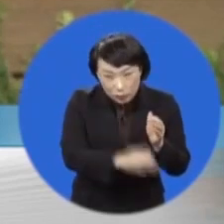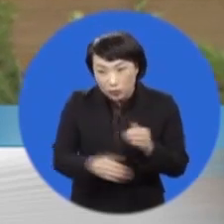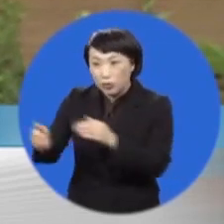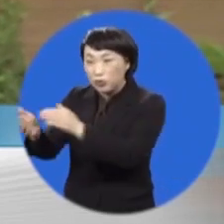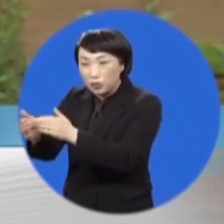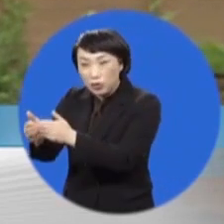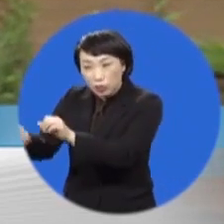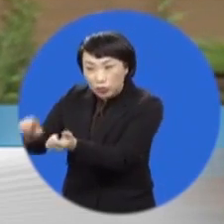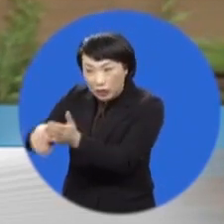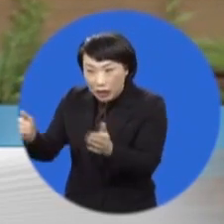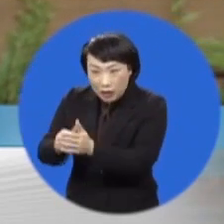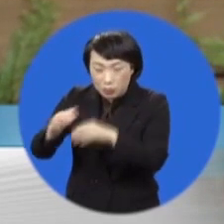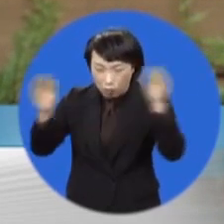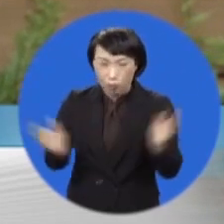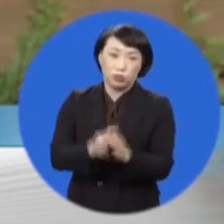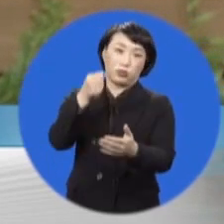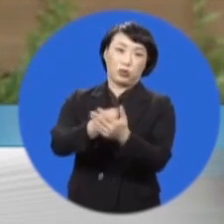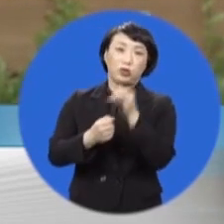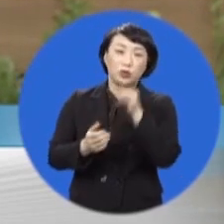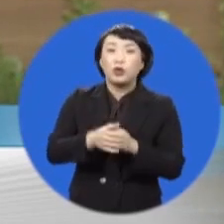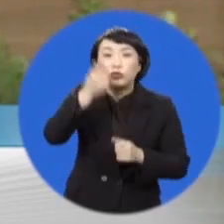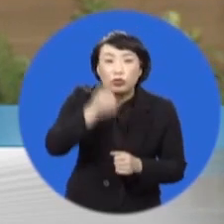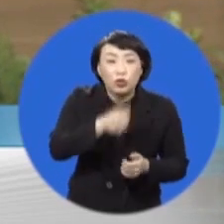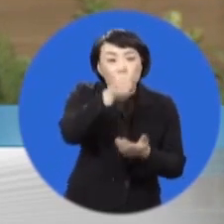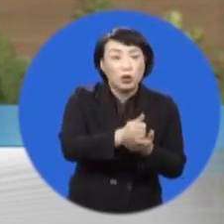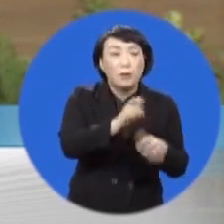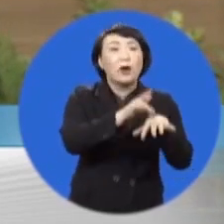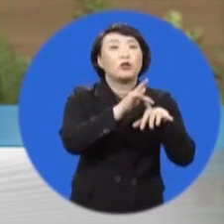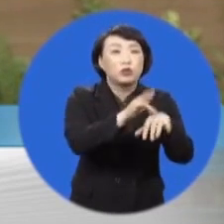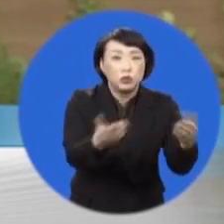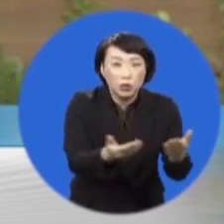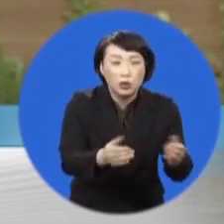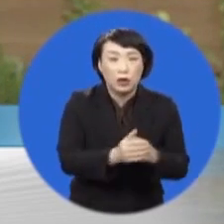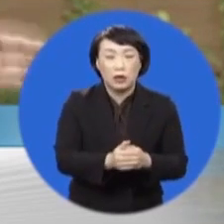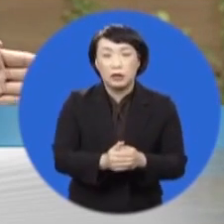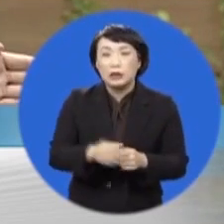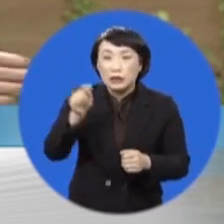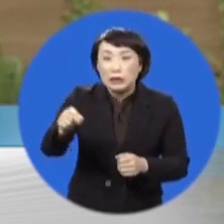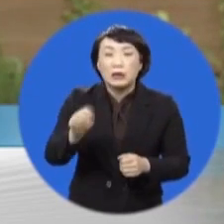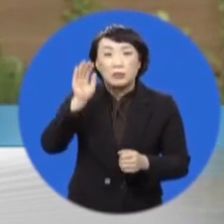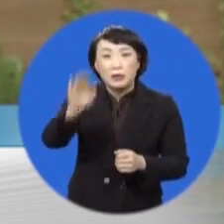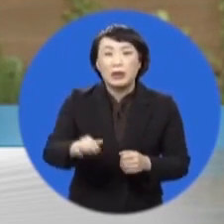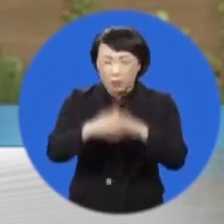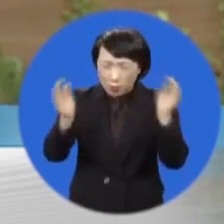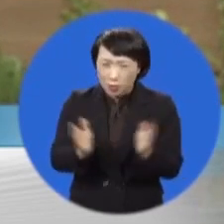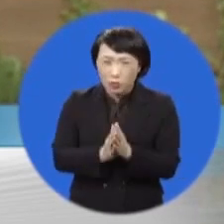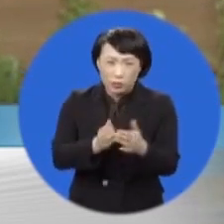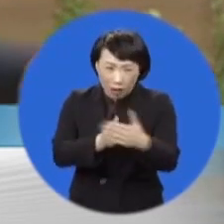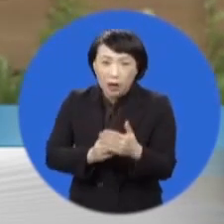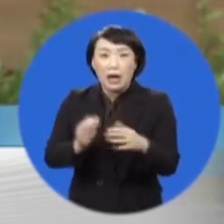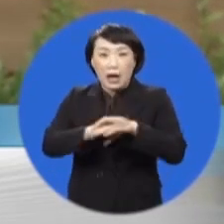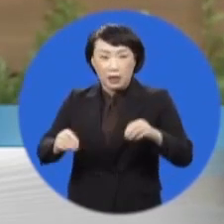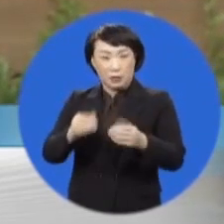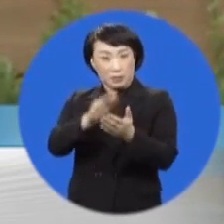말이요 누가 정해 놓았는데 야 제 5호 1만을 사단 귀신 이 앞에 있는 장애물을 및 이에 해 란 리